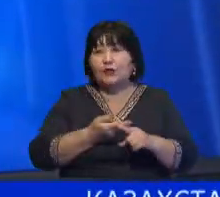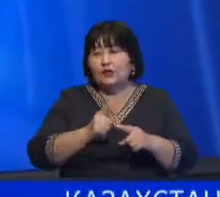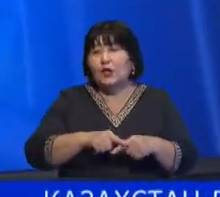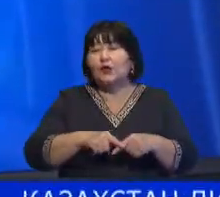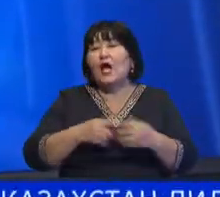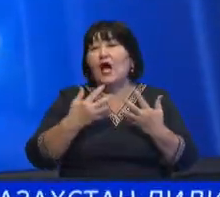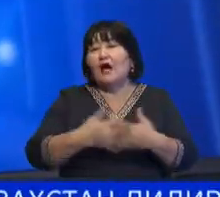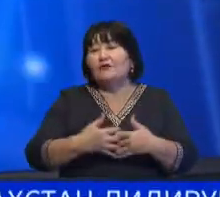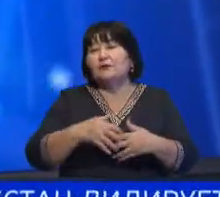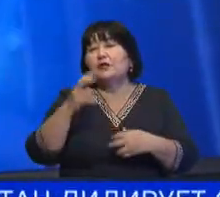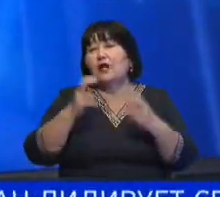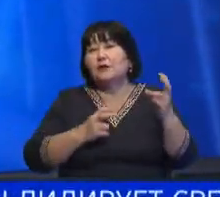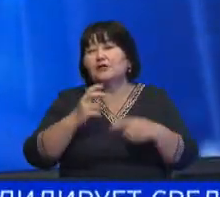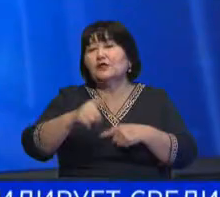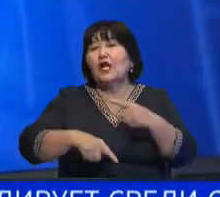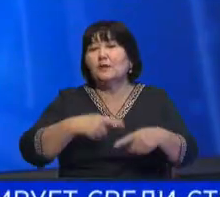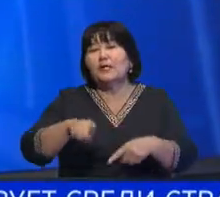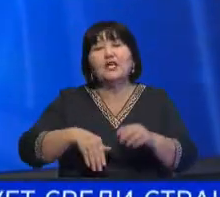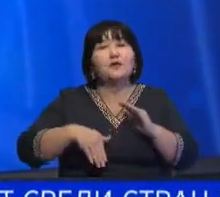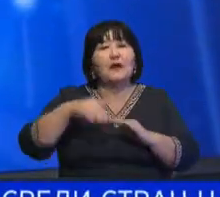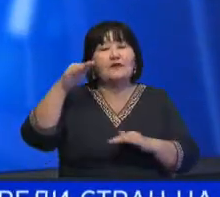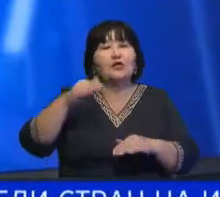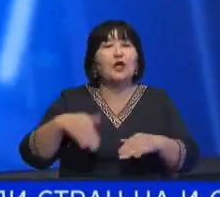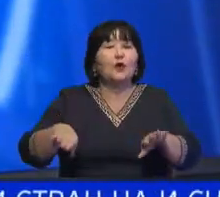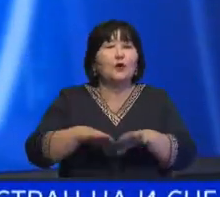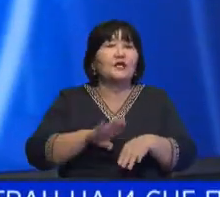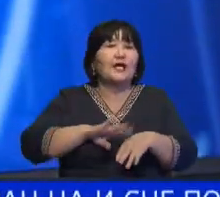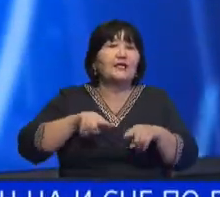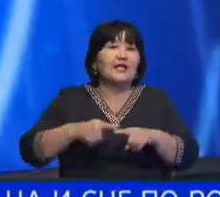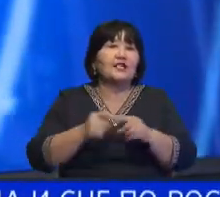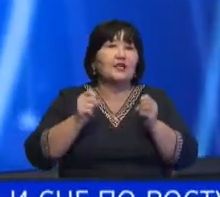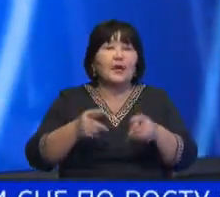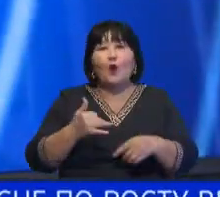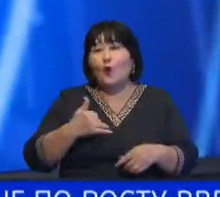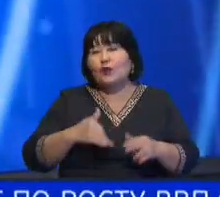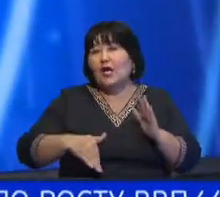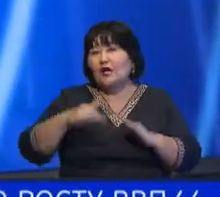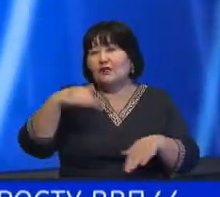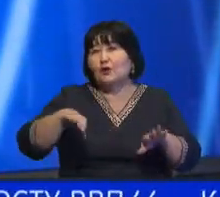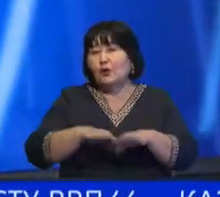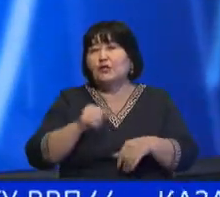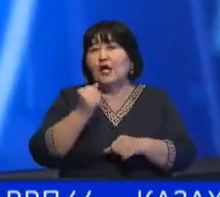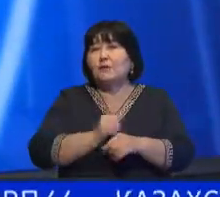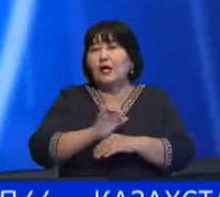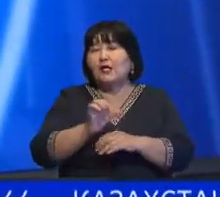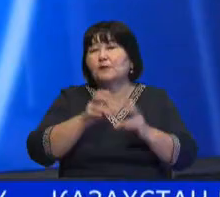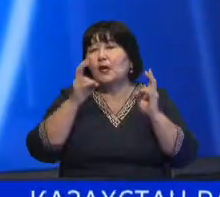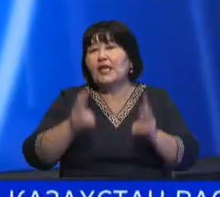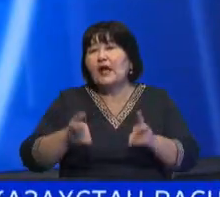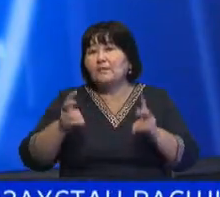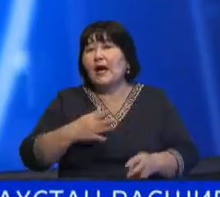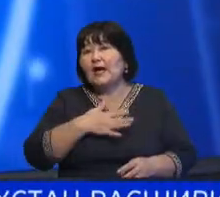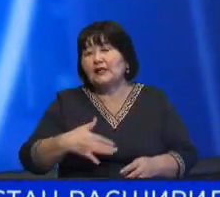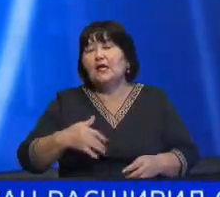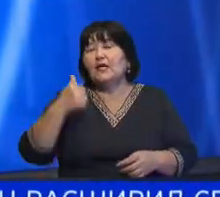автоматизации производственных процессов и повышения уровня техники безопасности у нас высок и уровень производственного травматизма